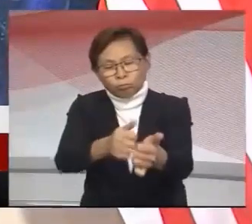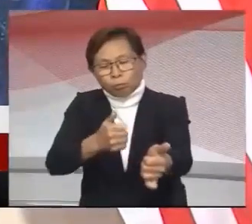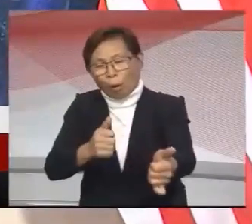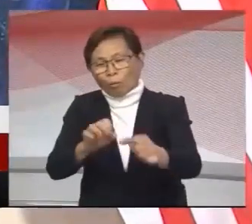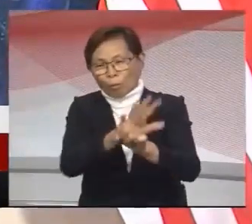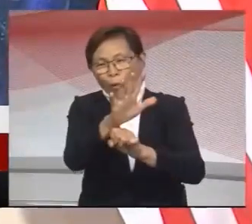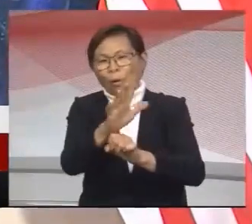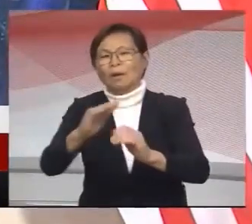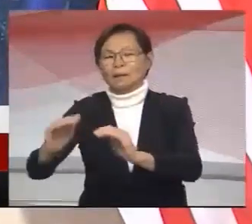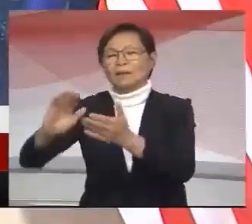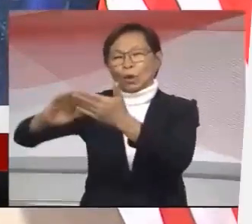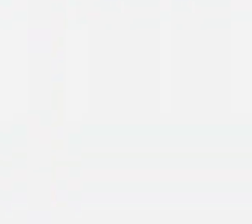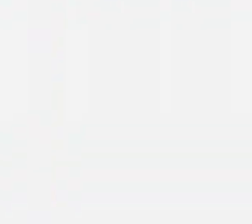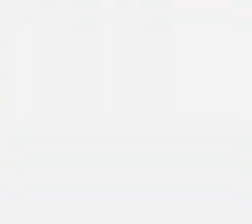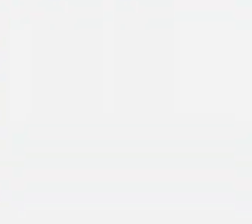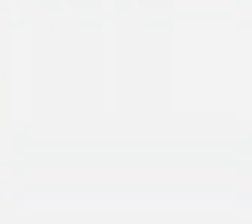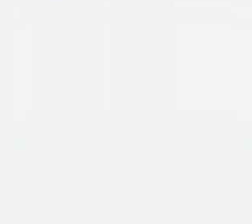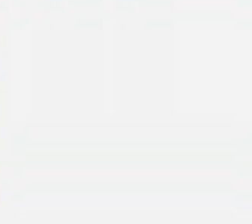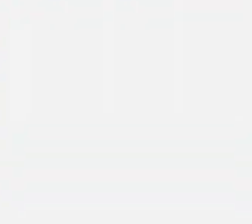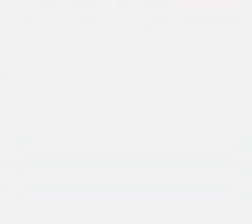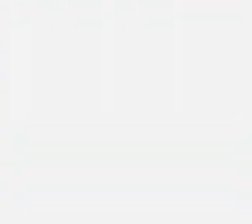diperingkat Community masing-masing